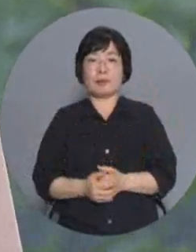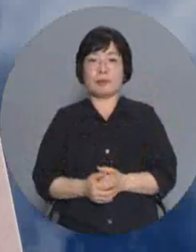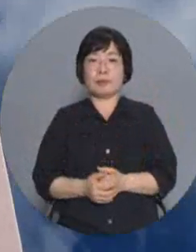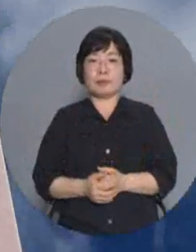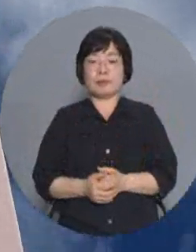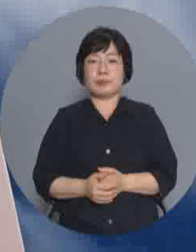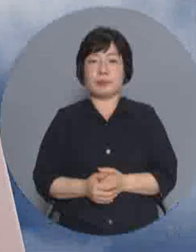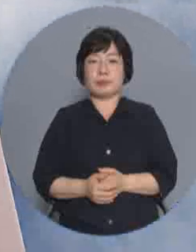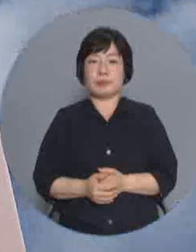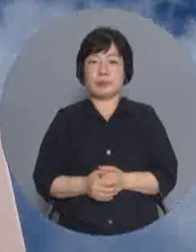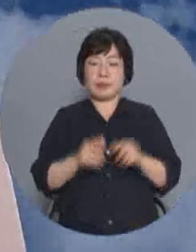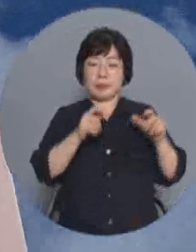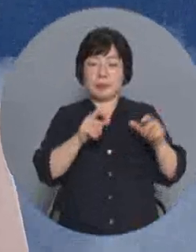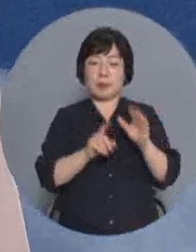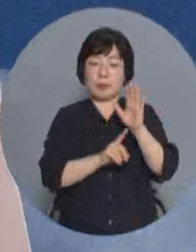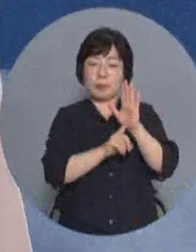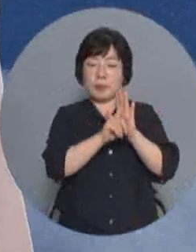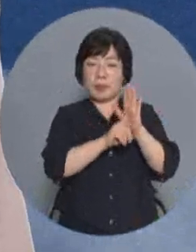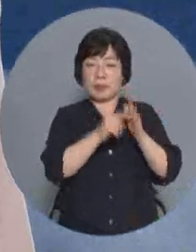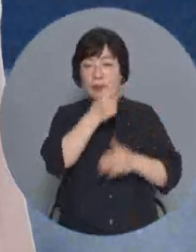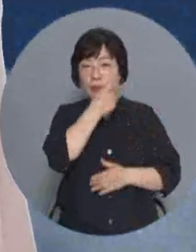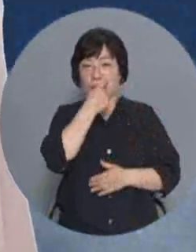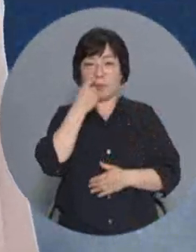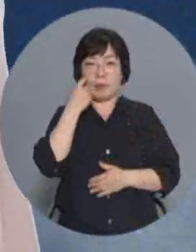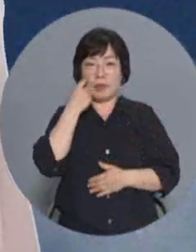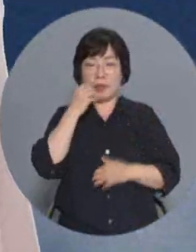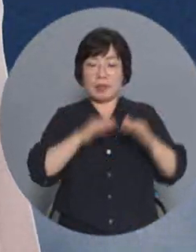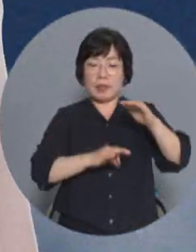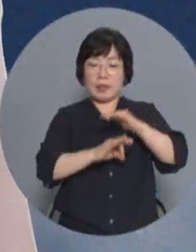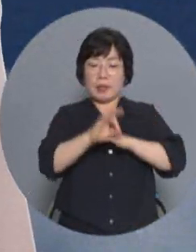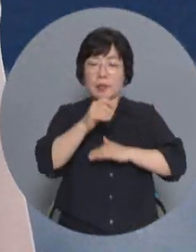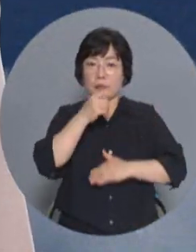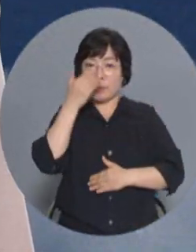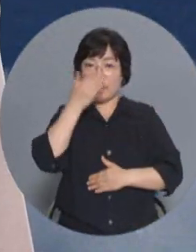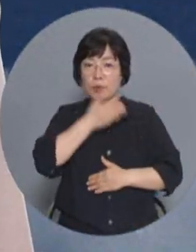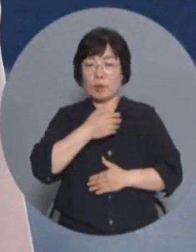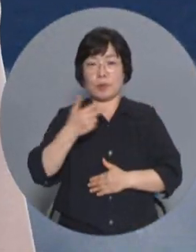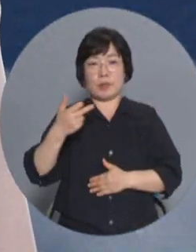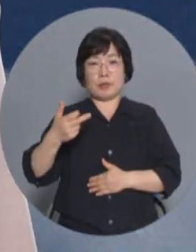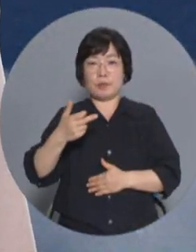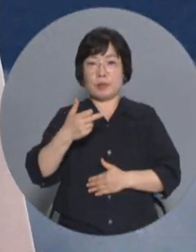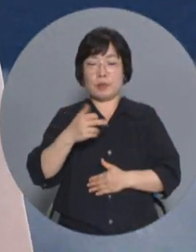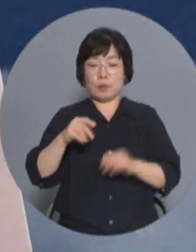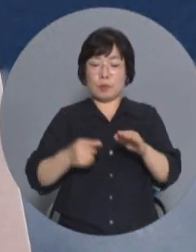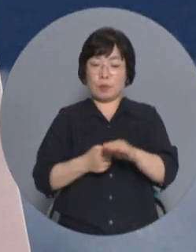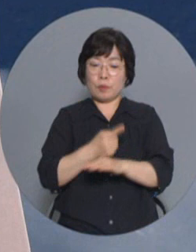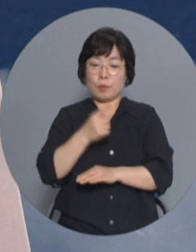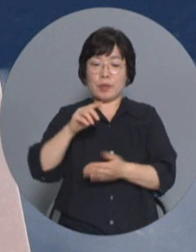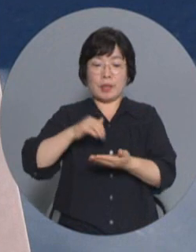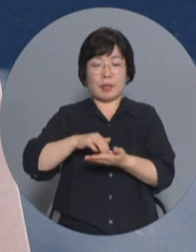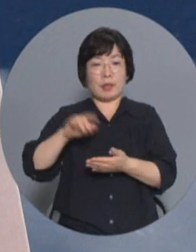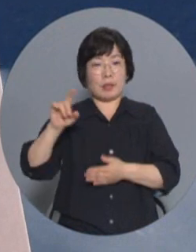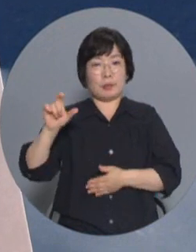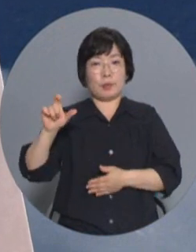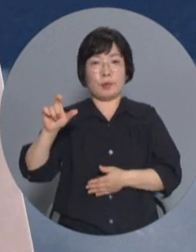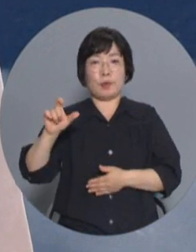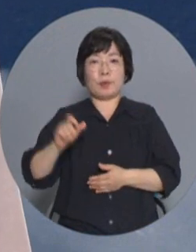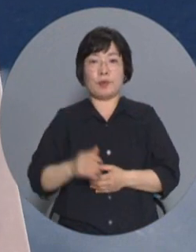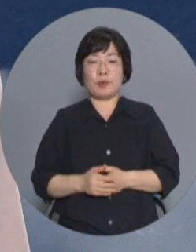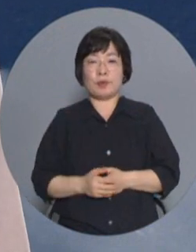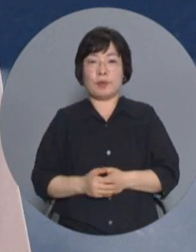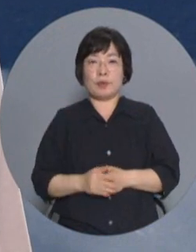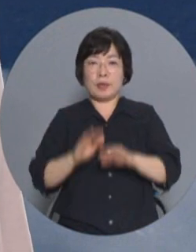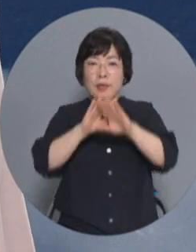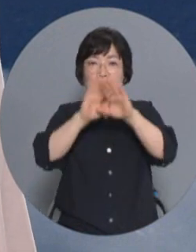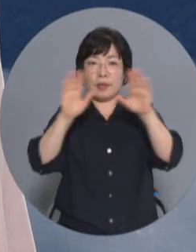예상됩니다 자세한 내일 지역별 기운 보겠습니다 아침 기운은 여수가 17도 그밖의 지역은 15도로 출발합니다